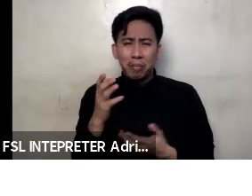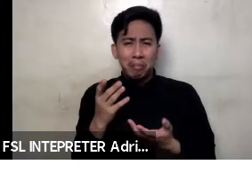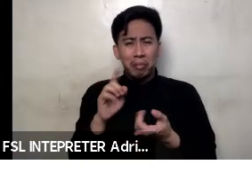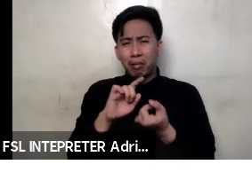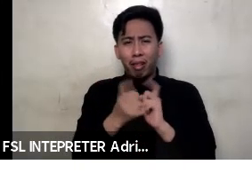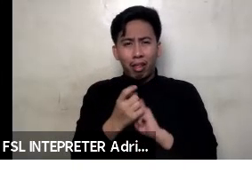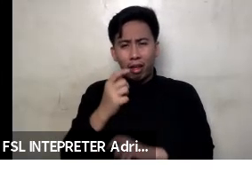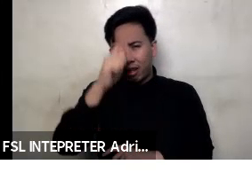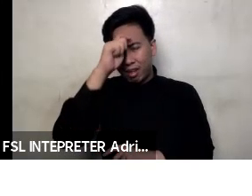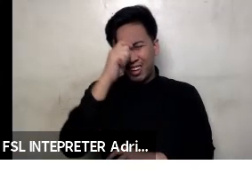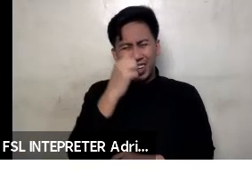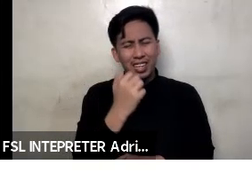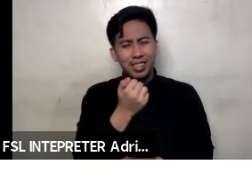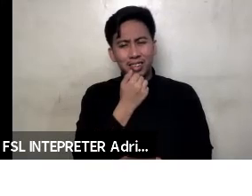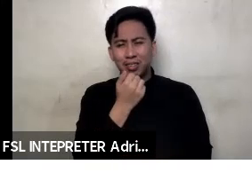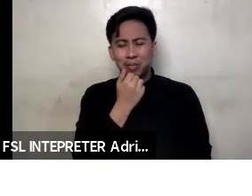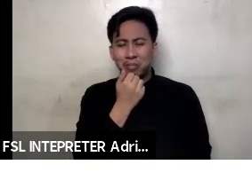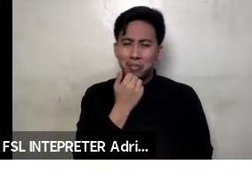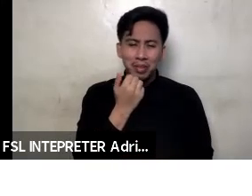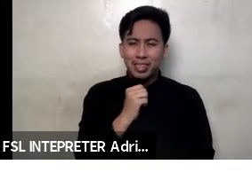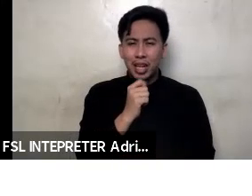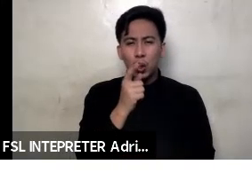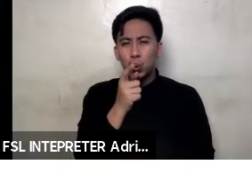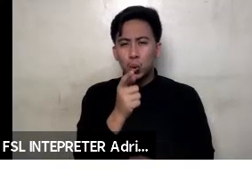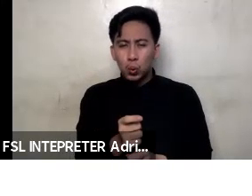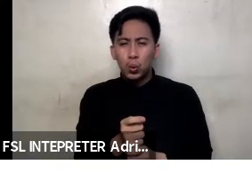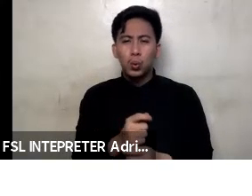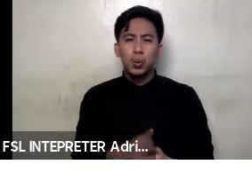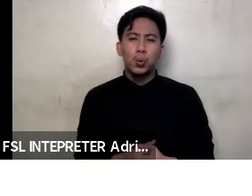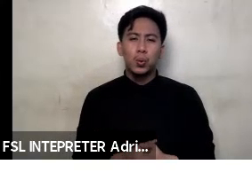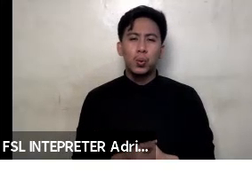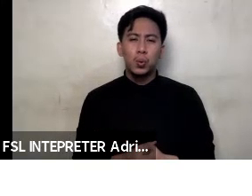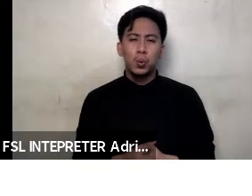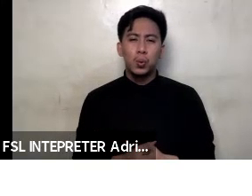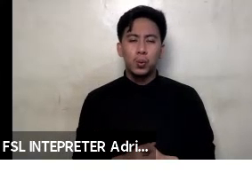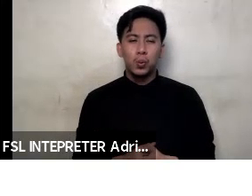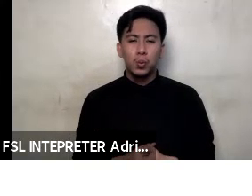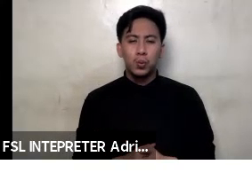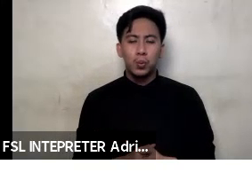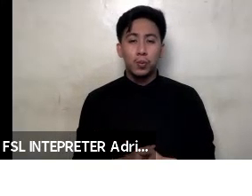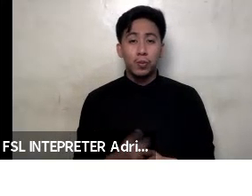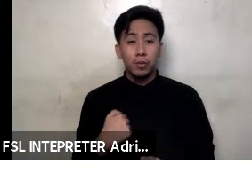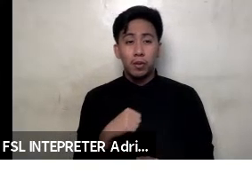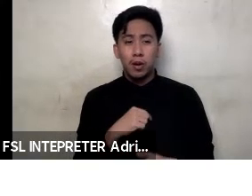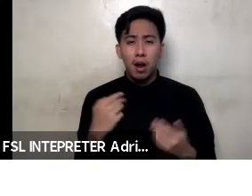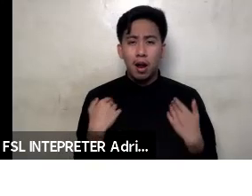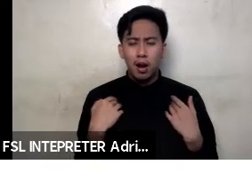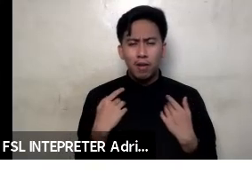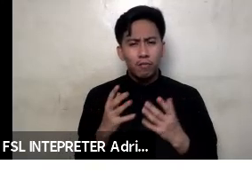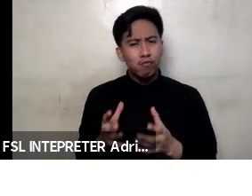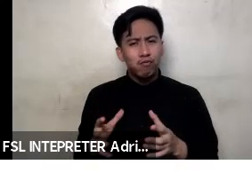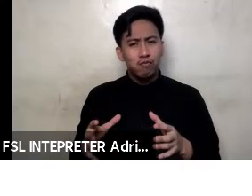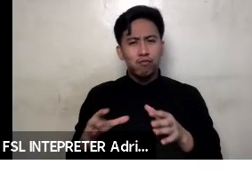Alright. Next, so I'm going to speak about food security and nutrition indicators. So we have something for the whole